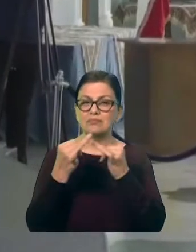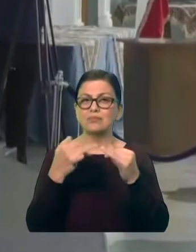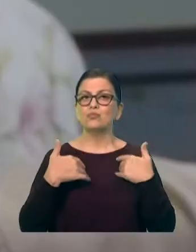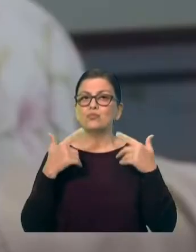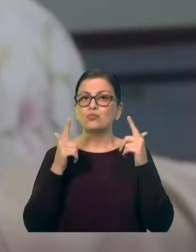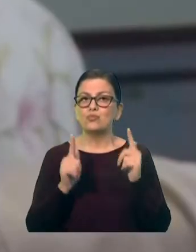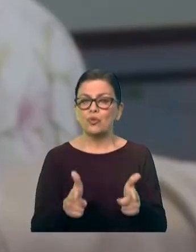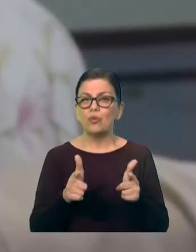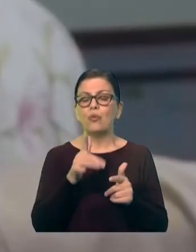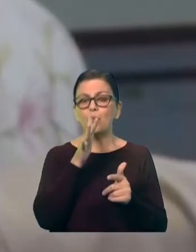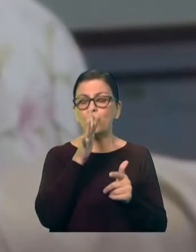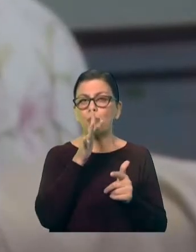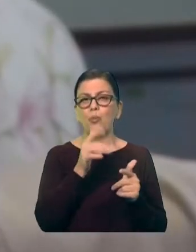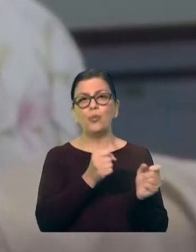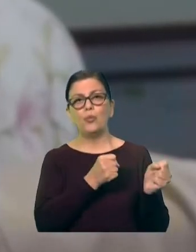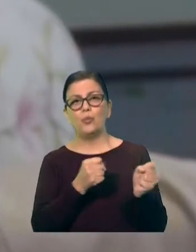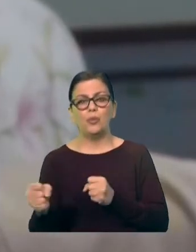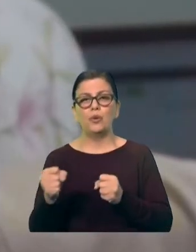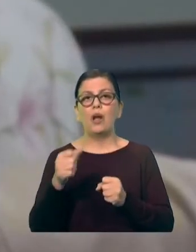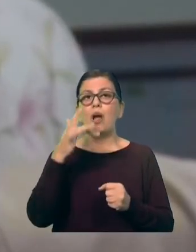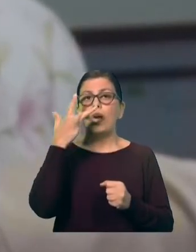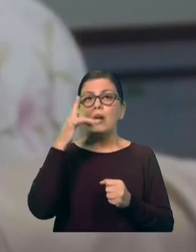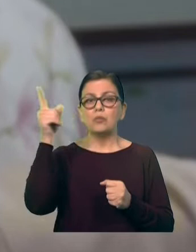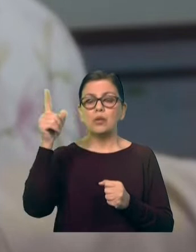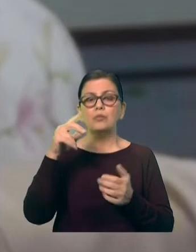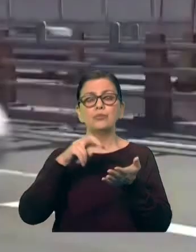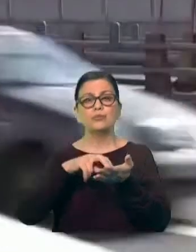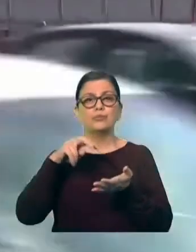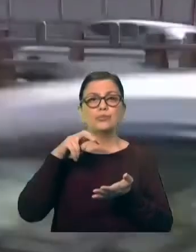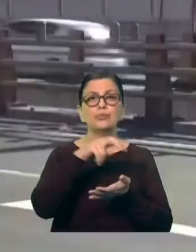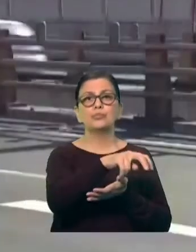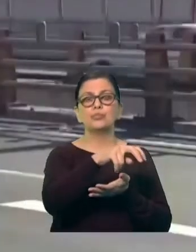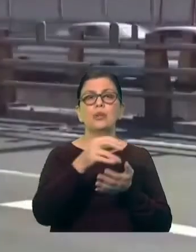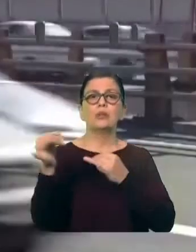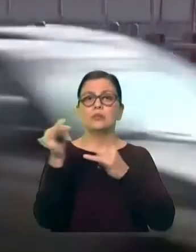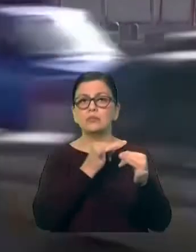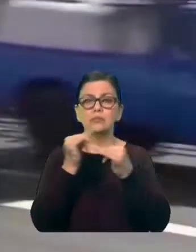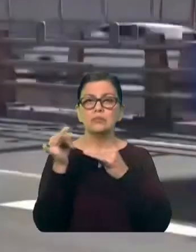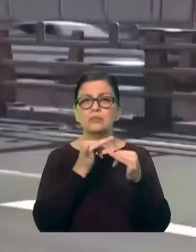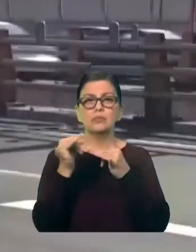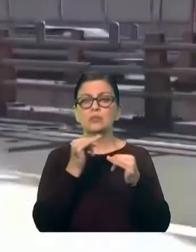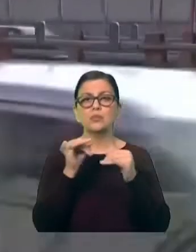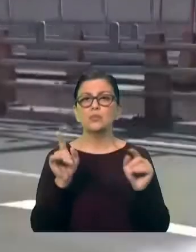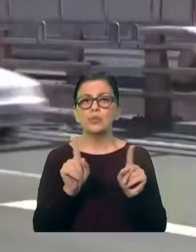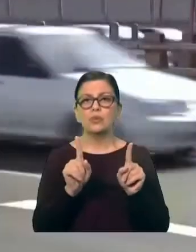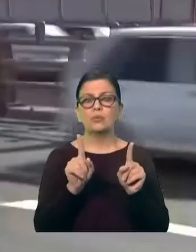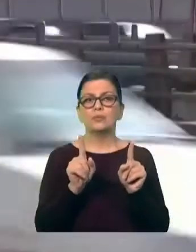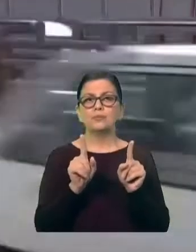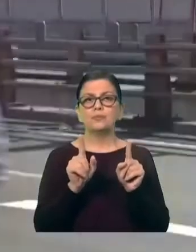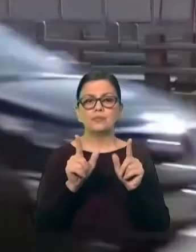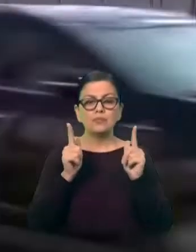vermək çox vaxt aparıb. Birləşmiş Ştatlarla yazılı şəkildə fikir mübadiləsi aparıldığını da qeyd edən Xətibzadə bildirib